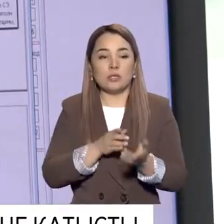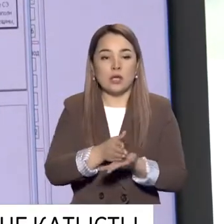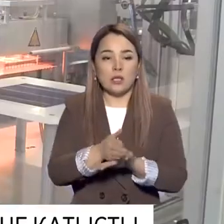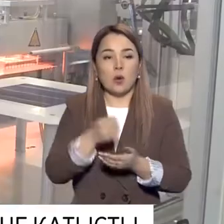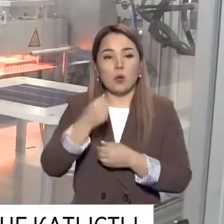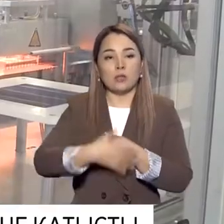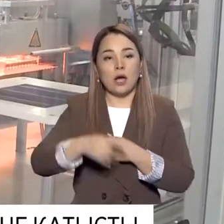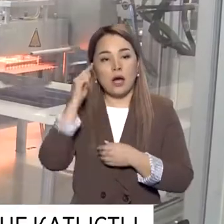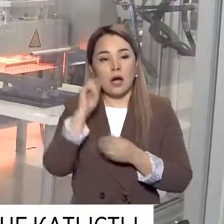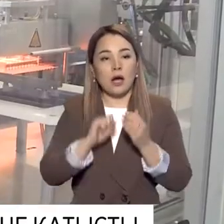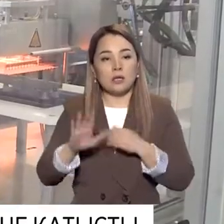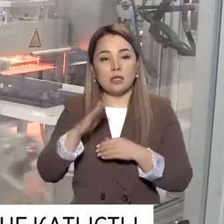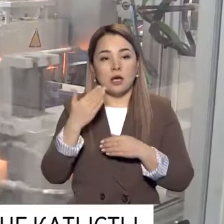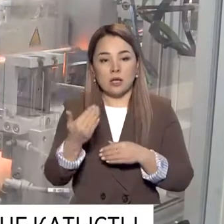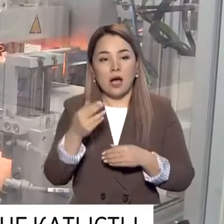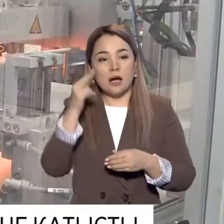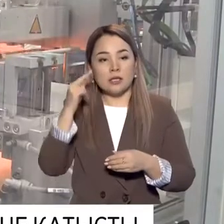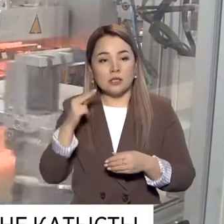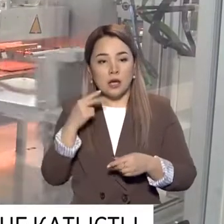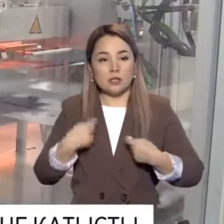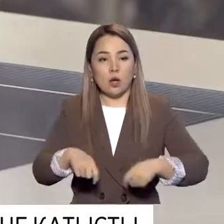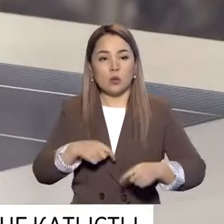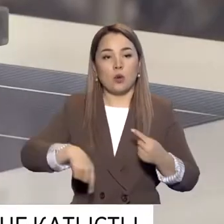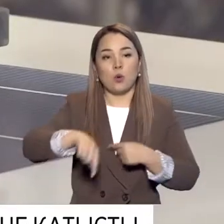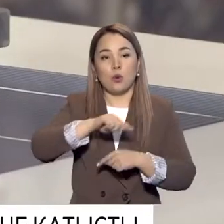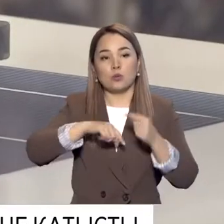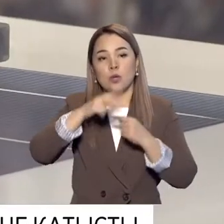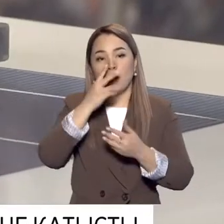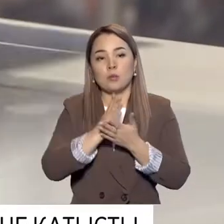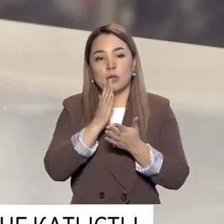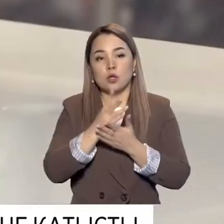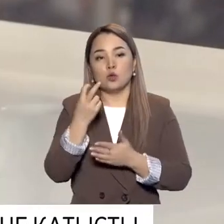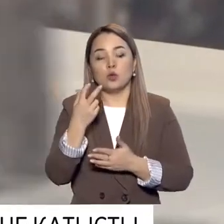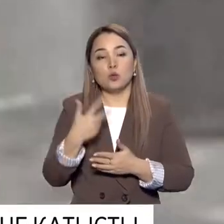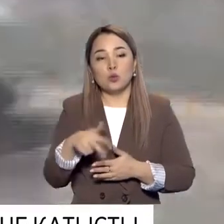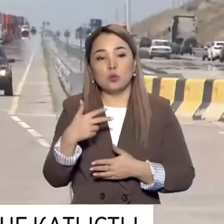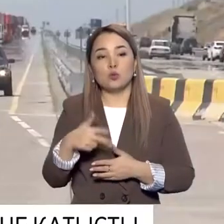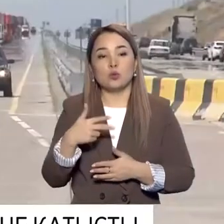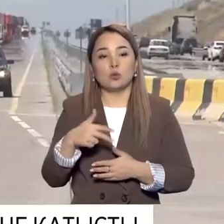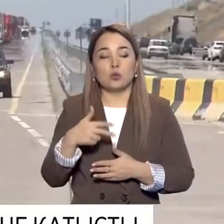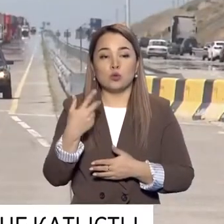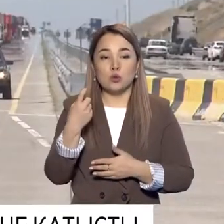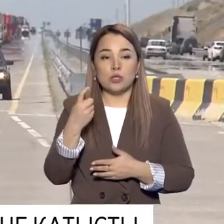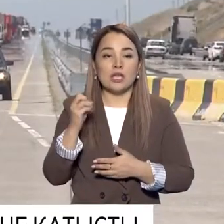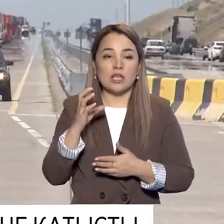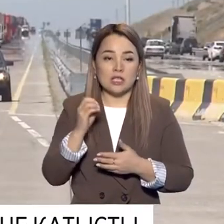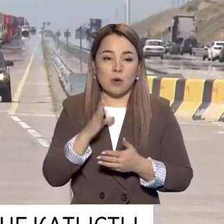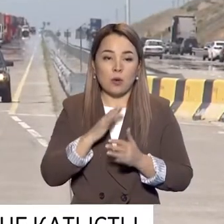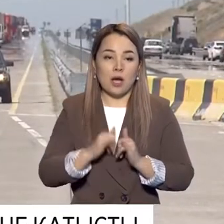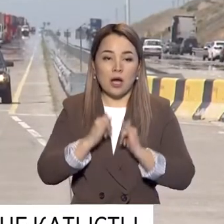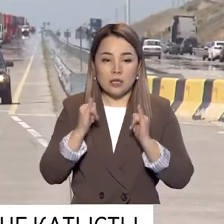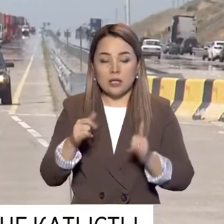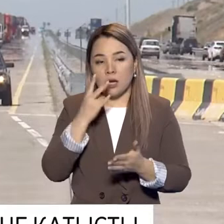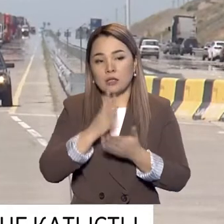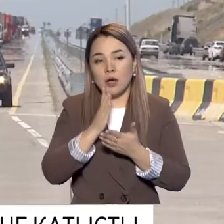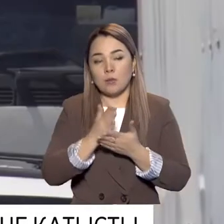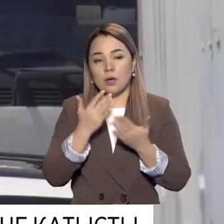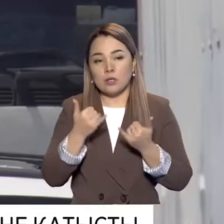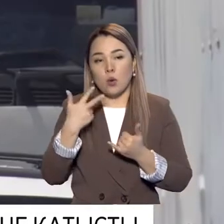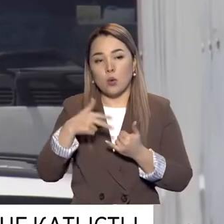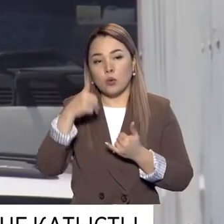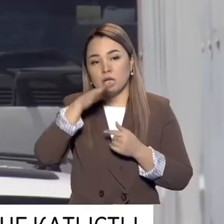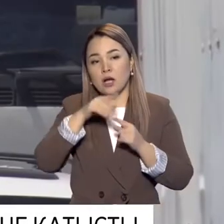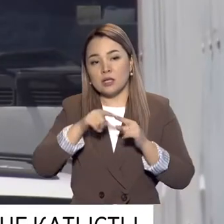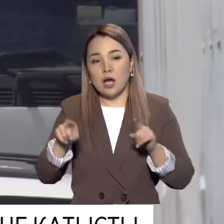Азия алып нарық. Қытай мен арадағы сауда көлемі 30 жылда 100 есе өсті. Бірақ бұл шек емес, өйткені әлеуеті зор. Сауда экономикалық